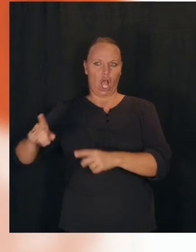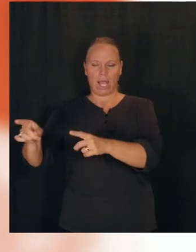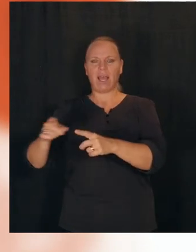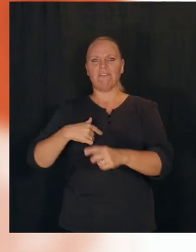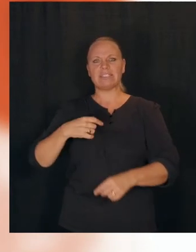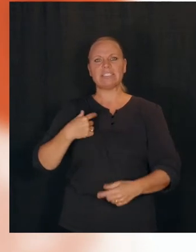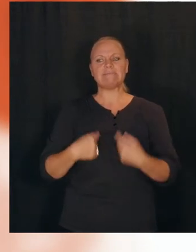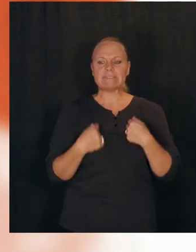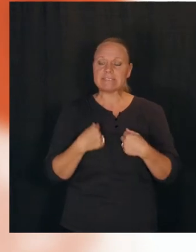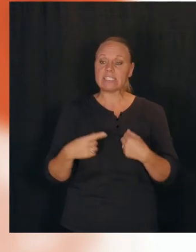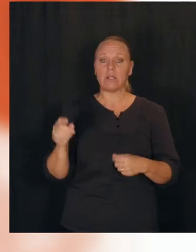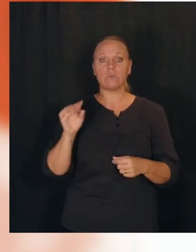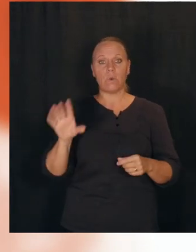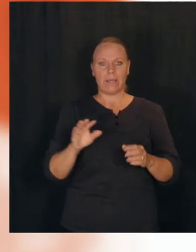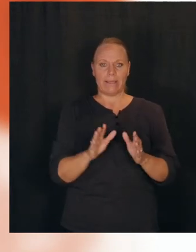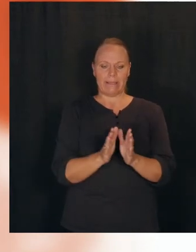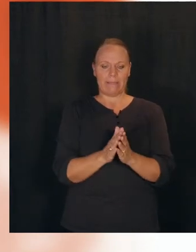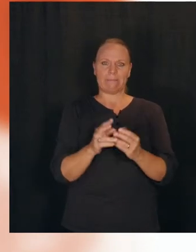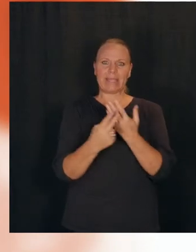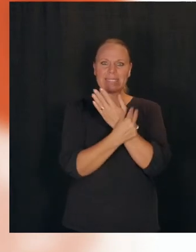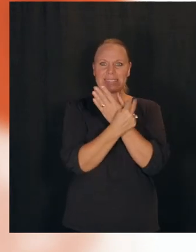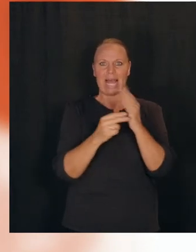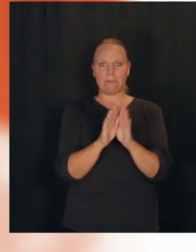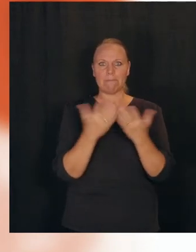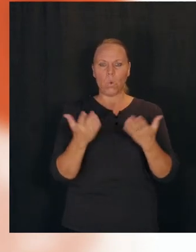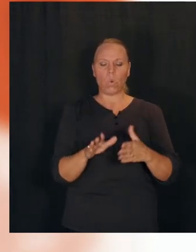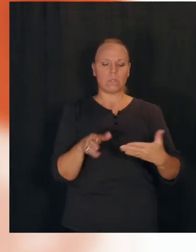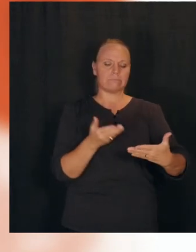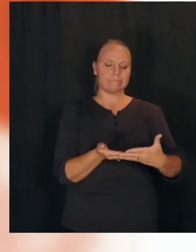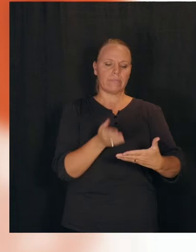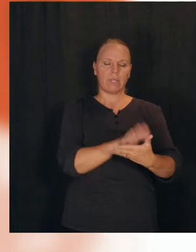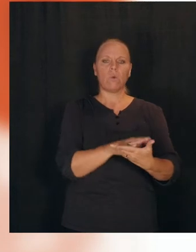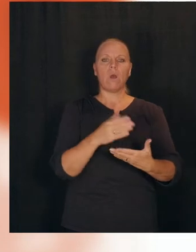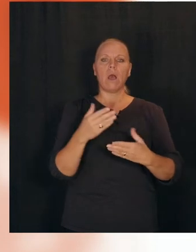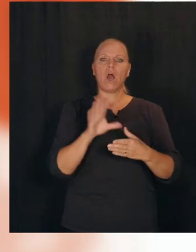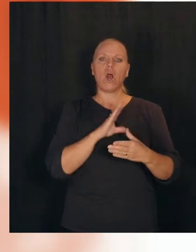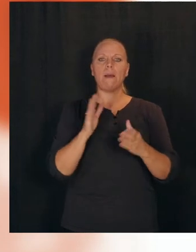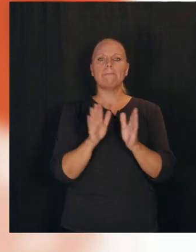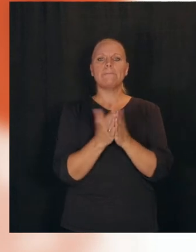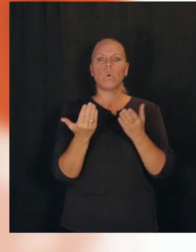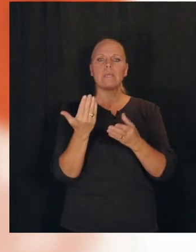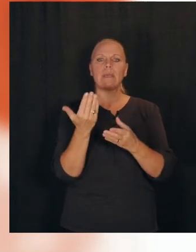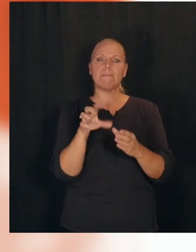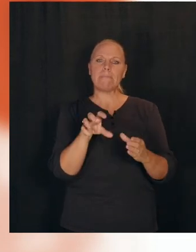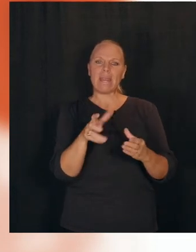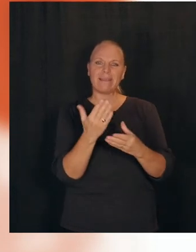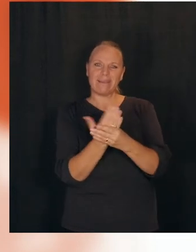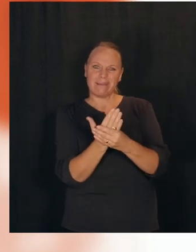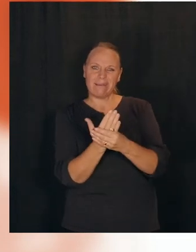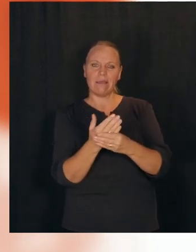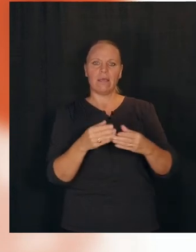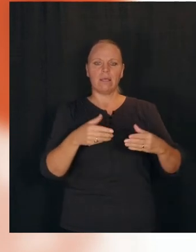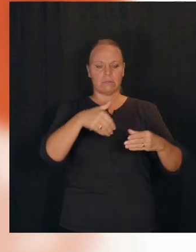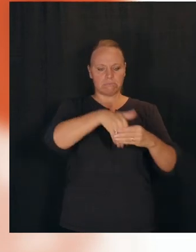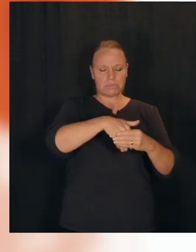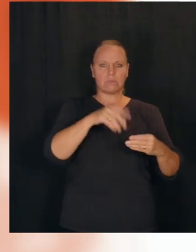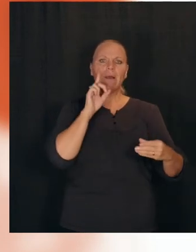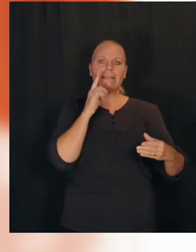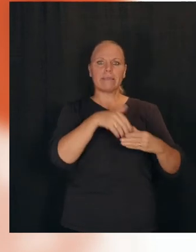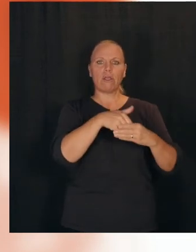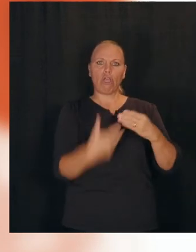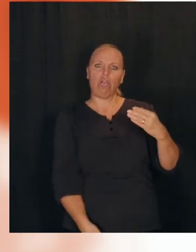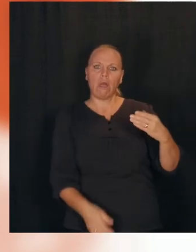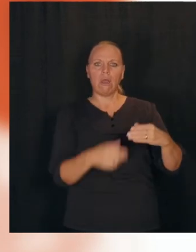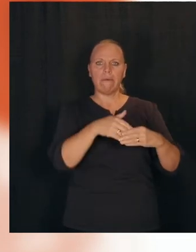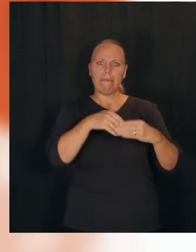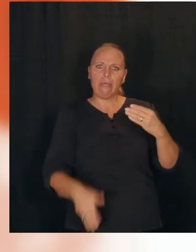bokmärken ramlade ut av psalmboken när han bytte från en psalm till en annan. Och rätt vad det var på en av de här workshopparna